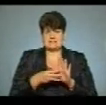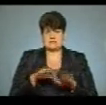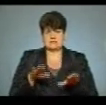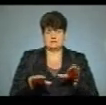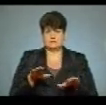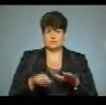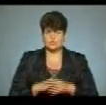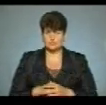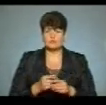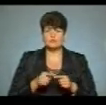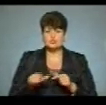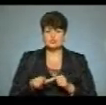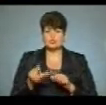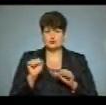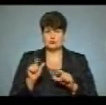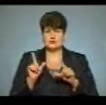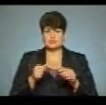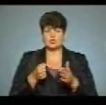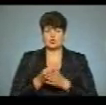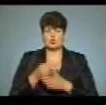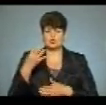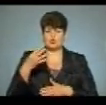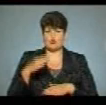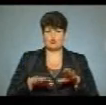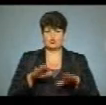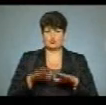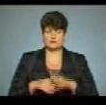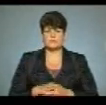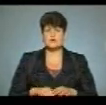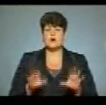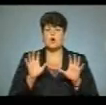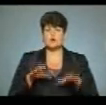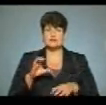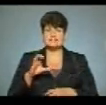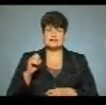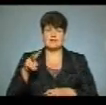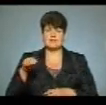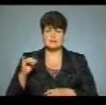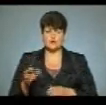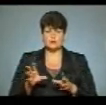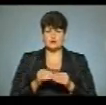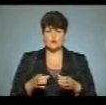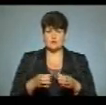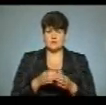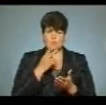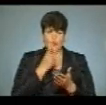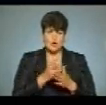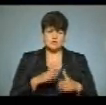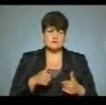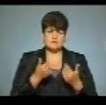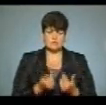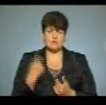По тій дорозі можна їхати до 40 тонн. Голова Скалацької об'єднаної територіальної громади Петро Савончак показує звернення